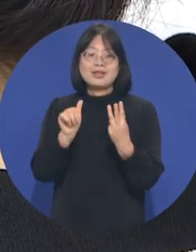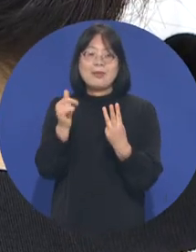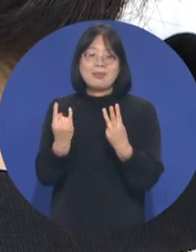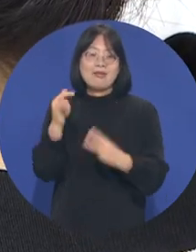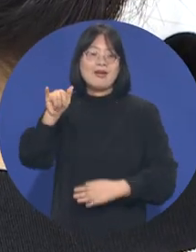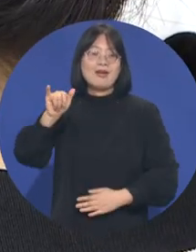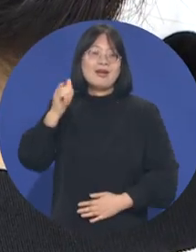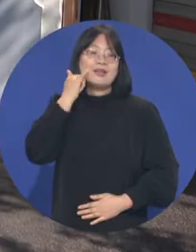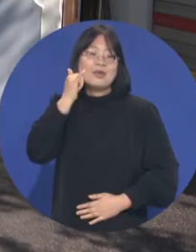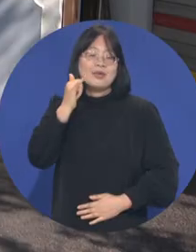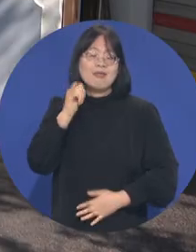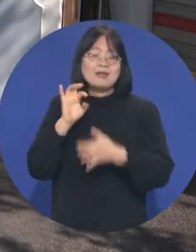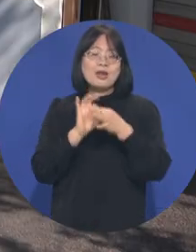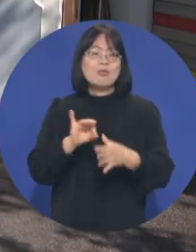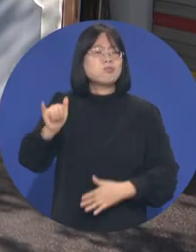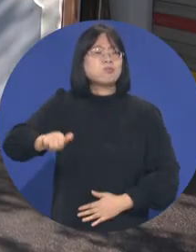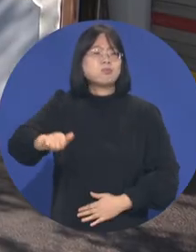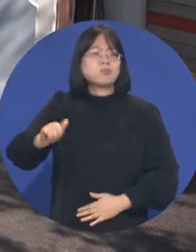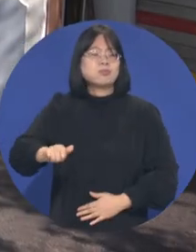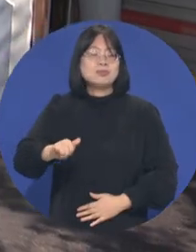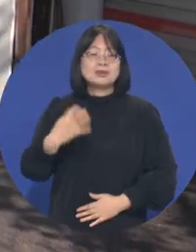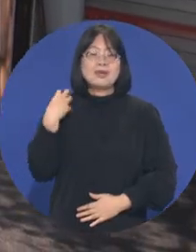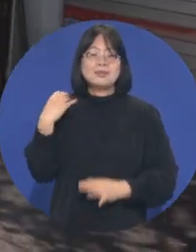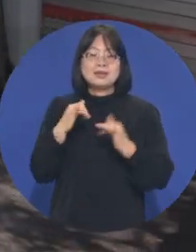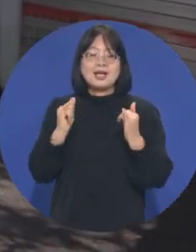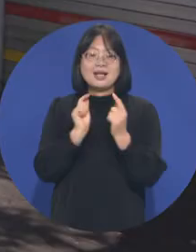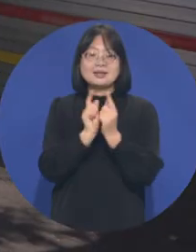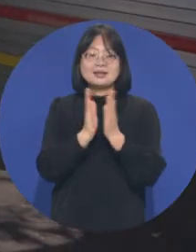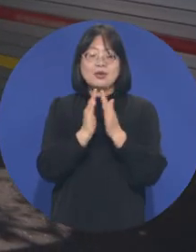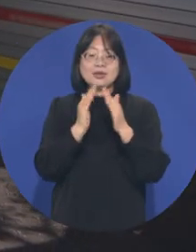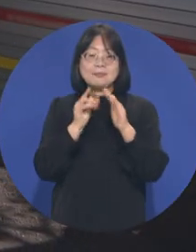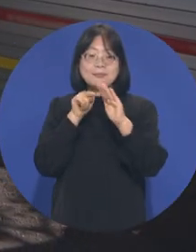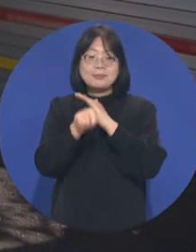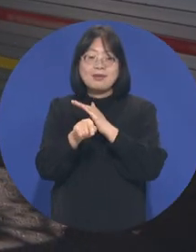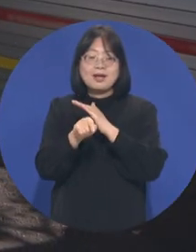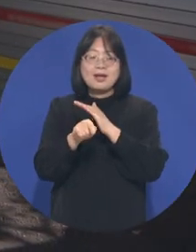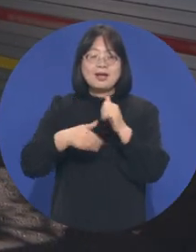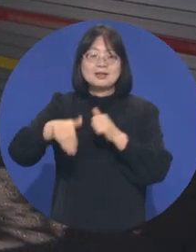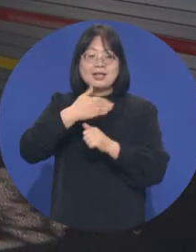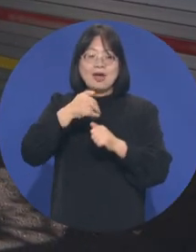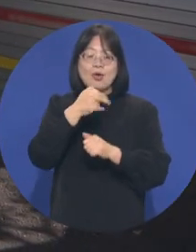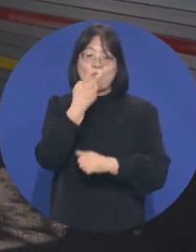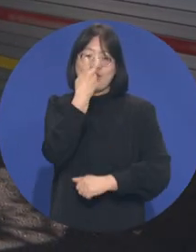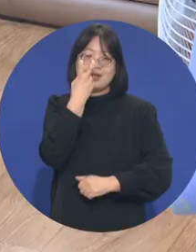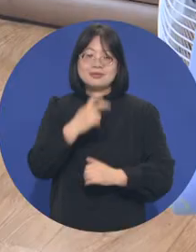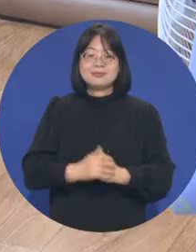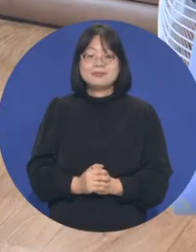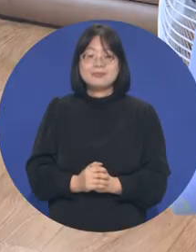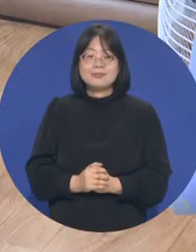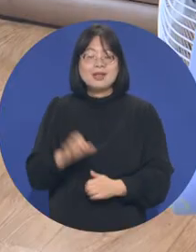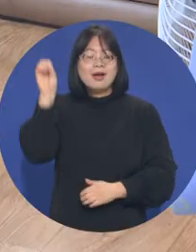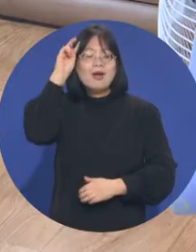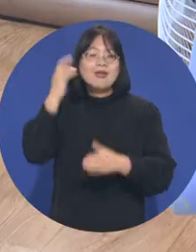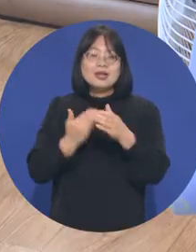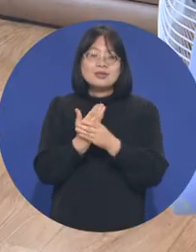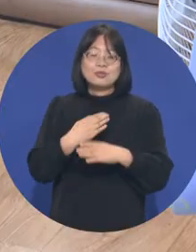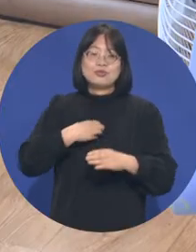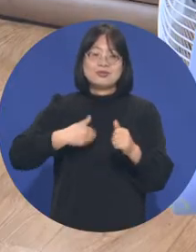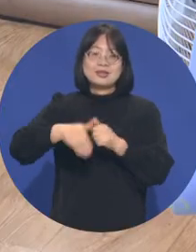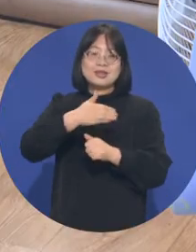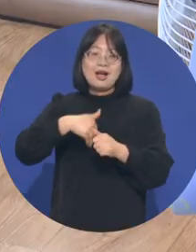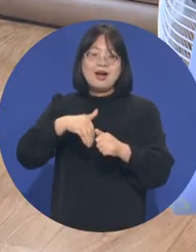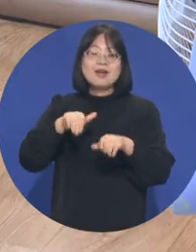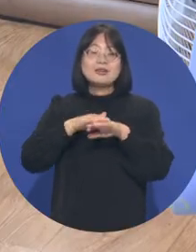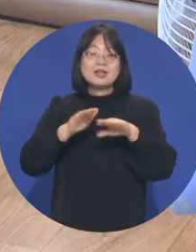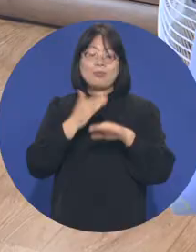전화를 겁니다. 계속 받지 않으면 담당자가 직접 거주지로 방문해 상황을 확인합니다. 갑작스레 발생한 위기